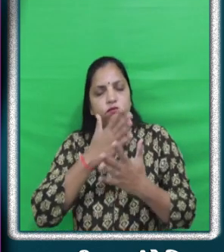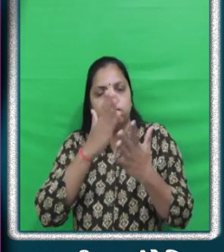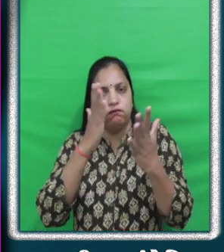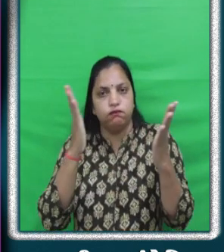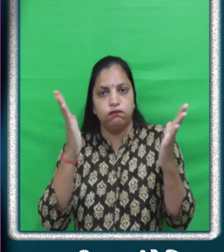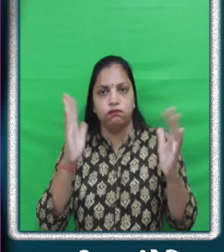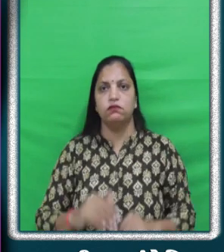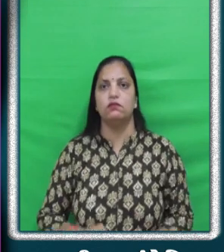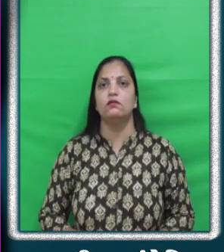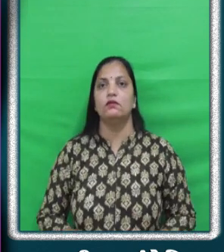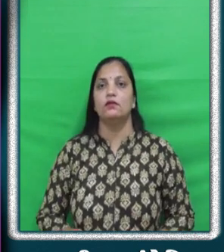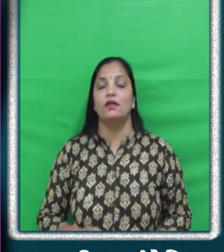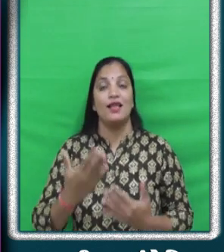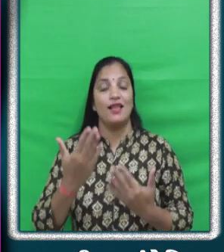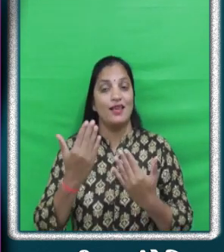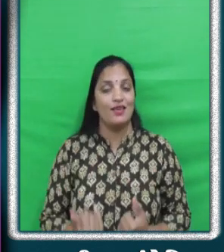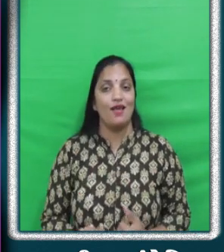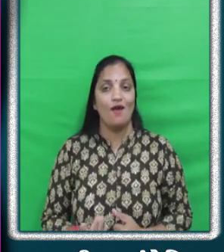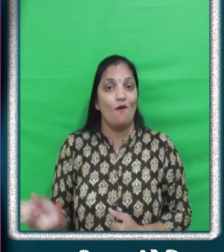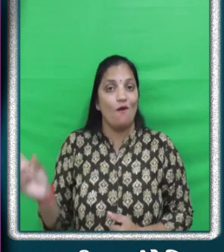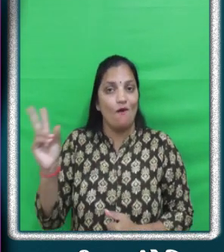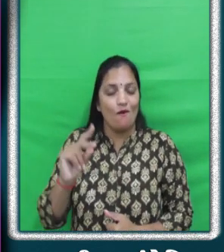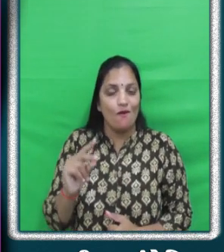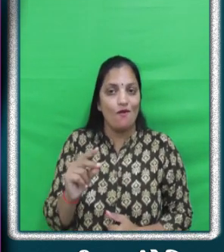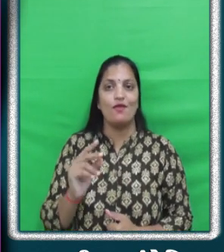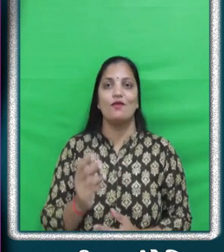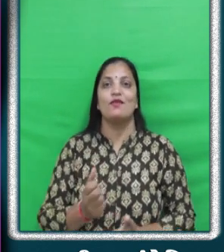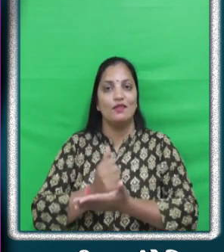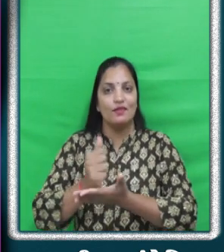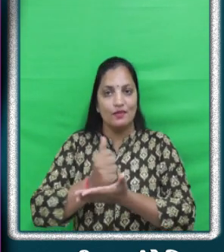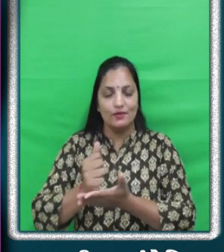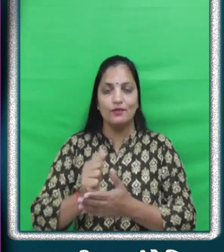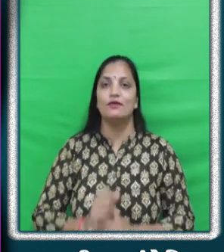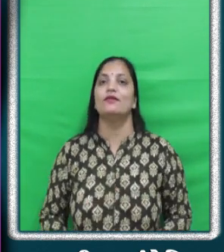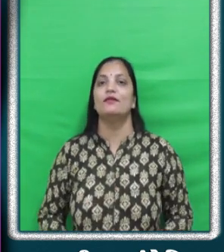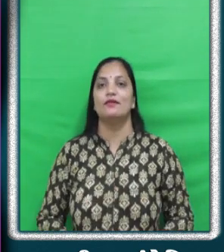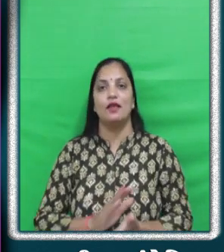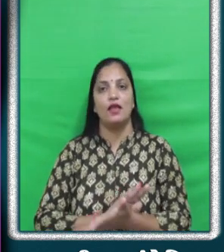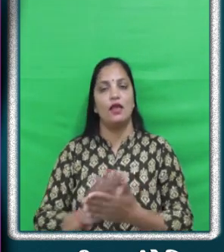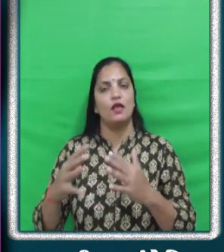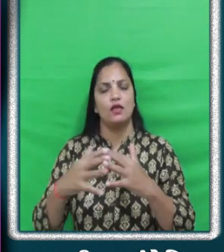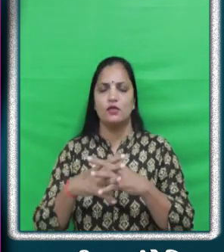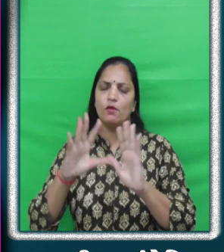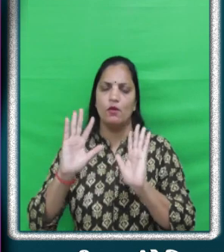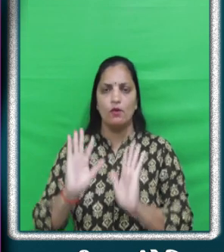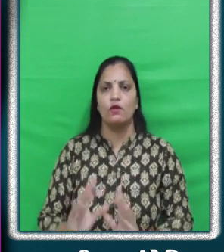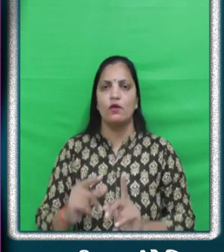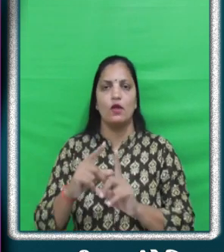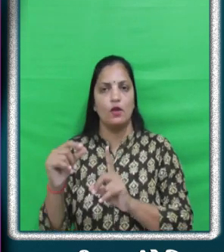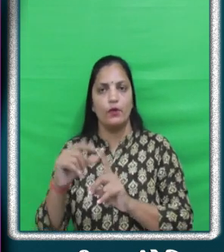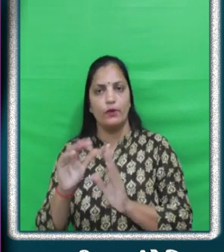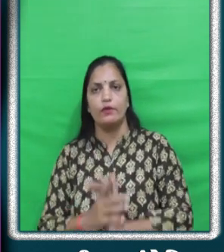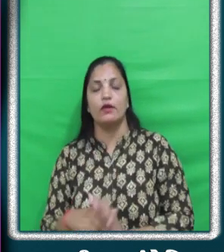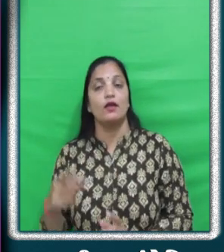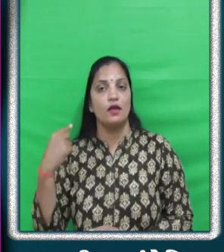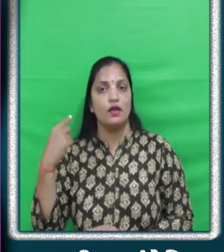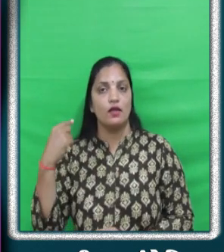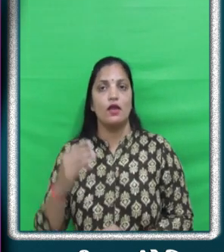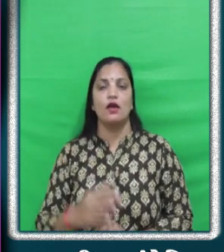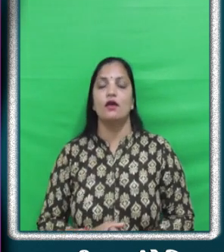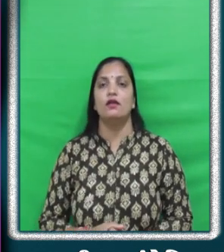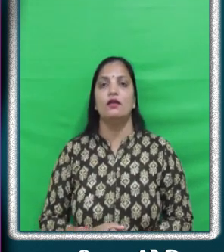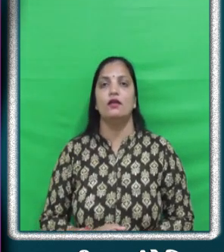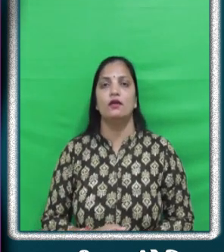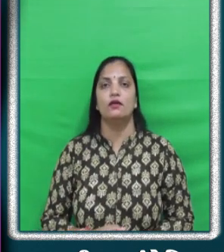ઘણા બધા યસ કહી રહ્યા છે. હવે પુનરાવર્તનની વાત કરીએ. સરસ, તમે ગૃહ કાર્ય કર્યું છે, વાત છે પુનરાવર્તનની. કાલે